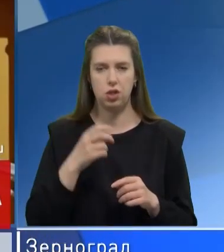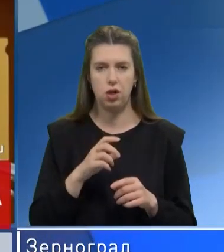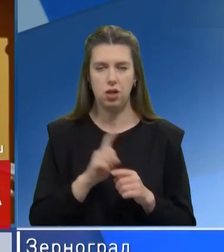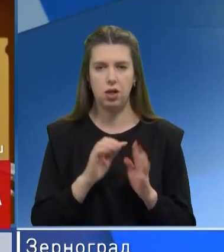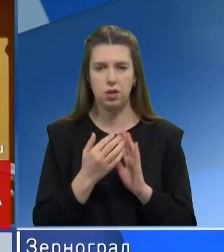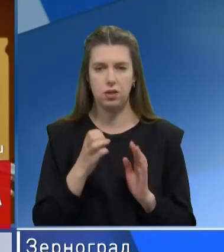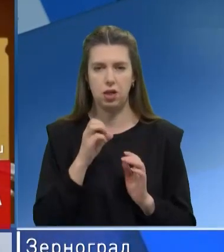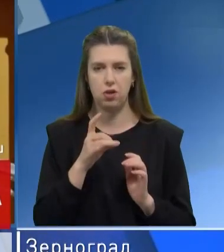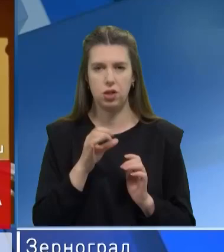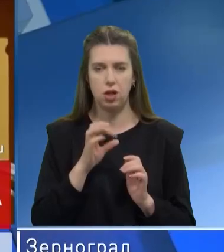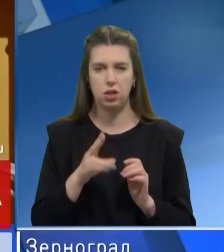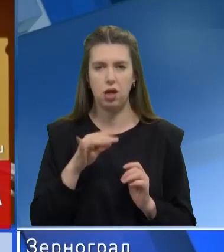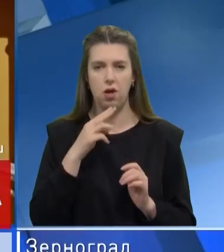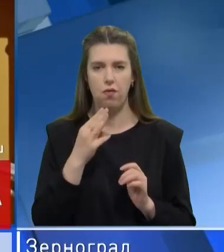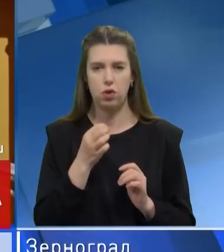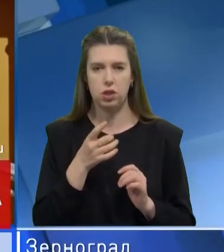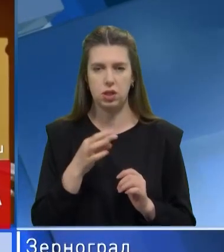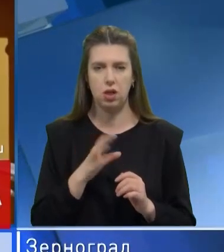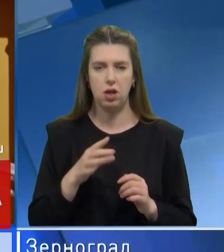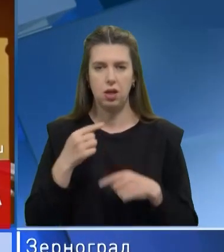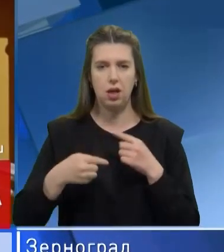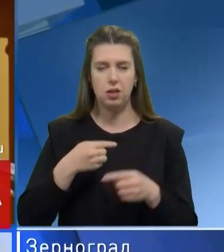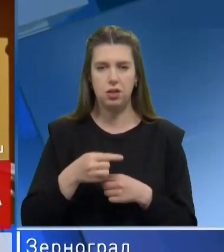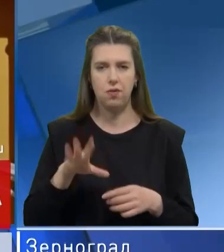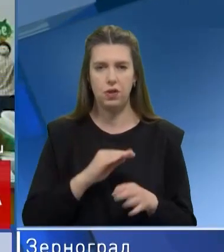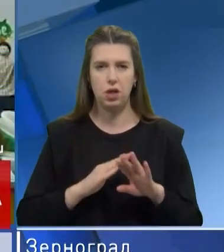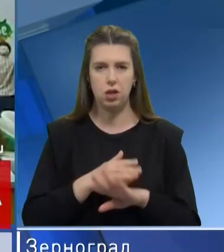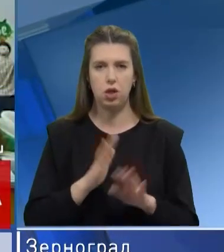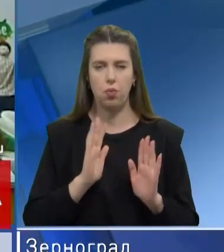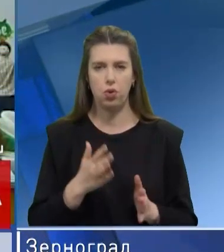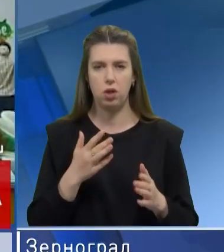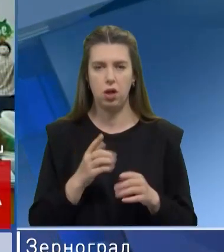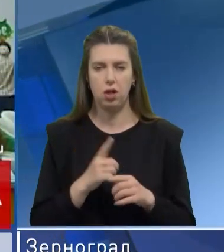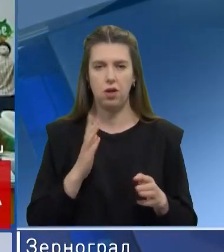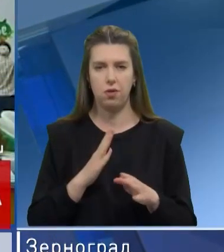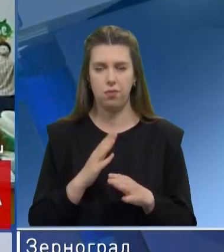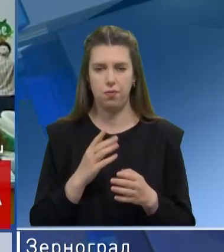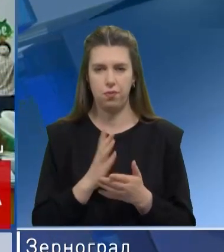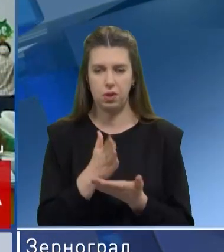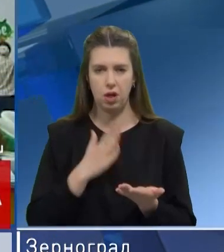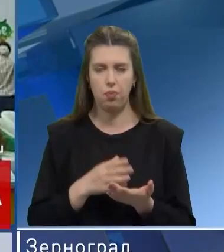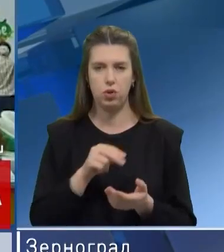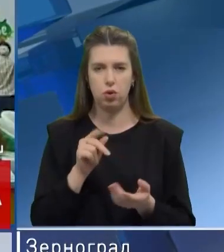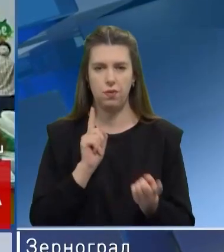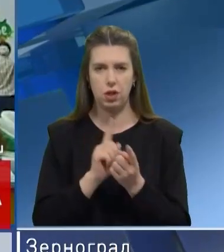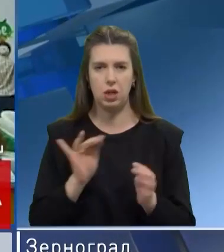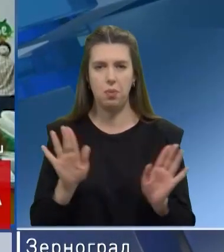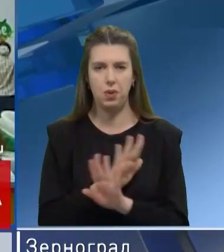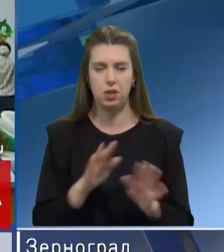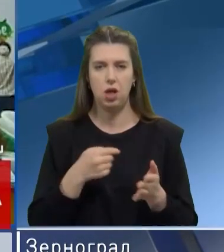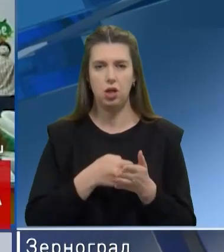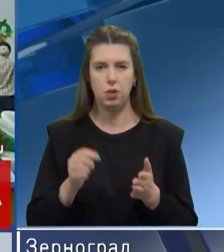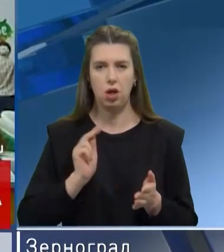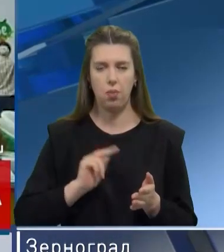станицах Старочеркасска и Вешенской. По донским традициям всех гостей будут радушно встречать хлебом с солью и песнями.